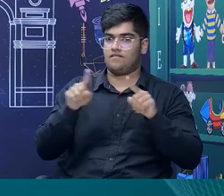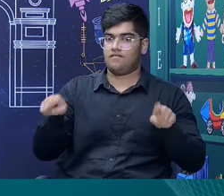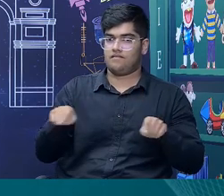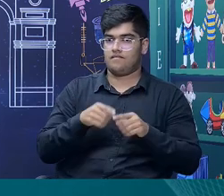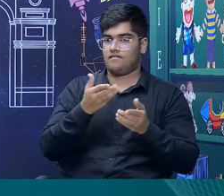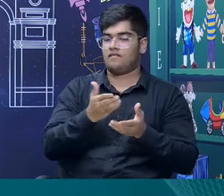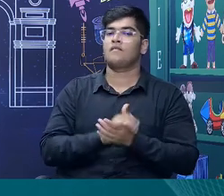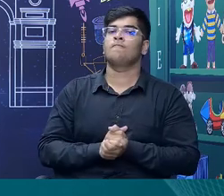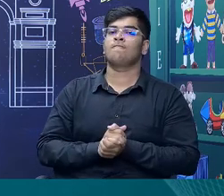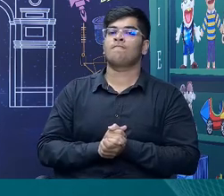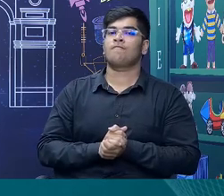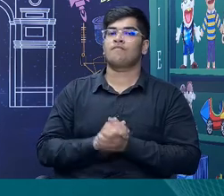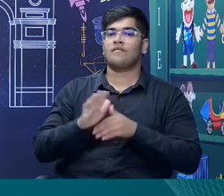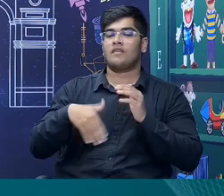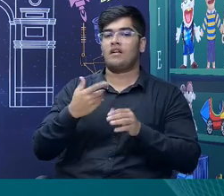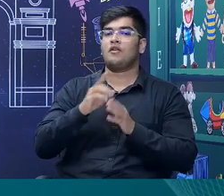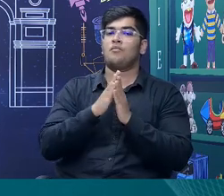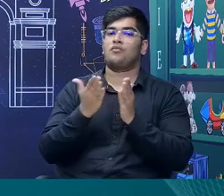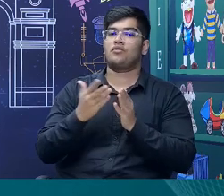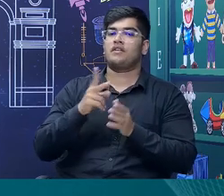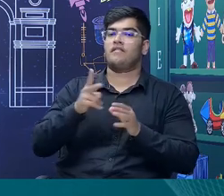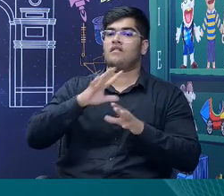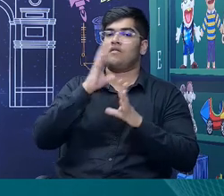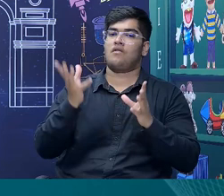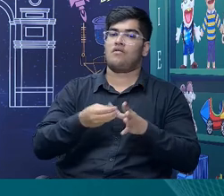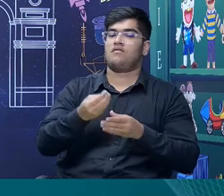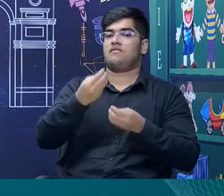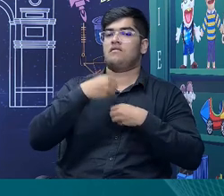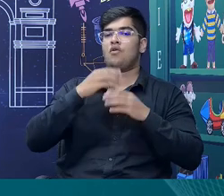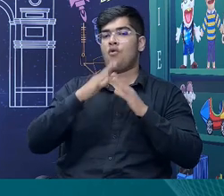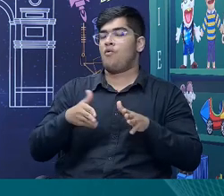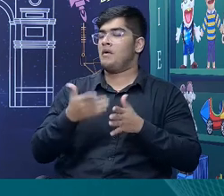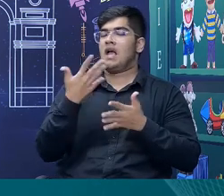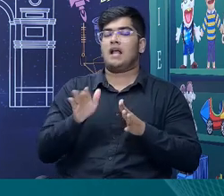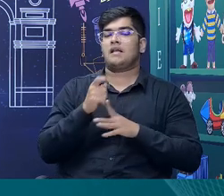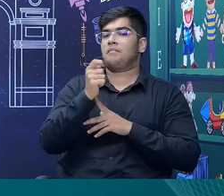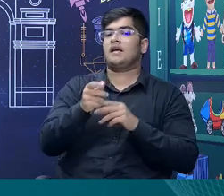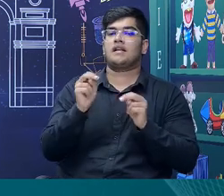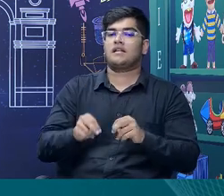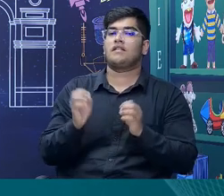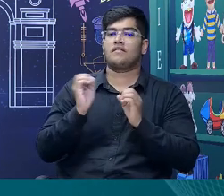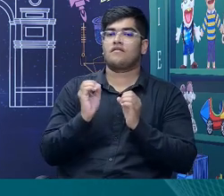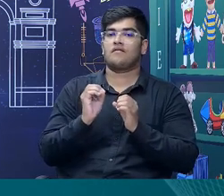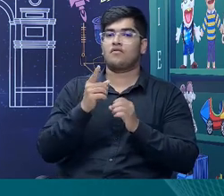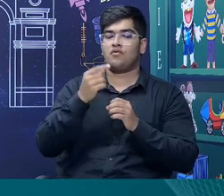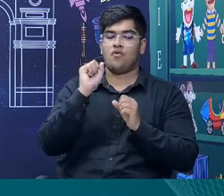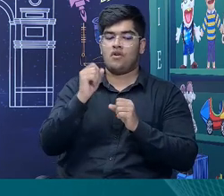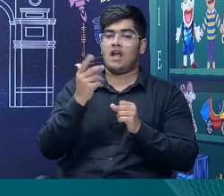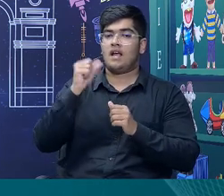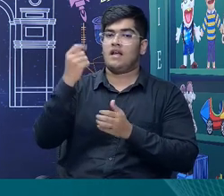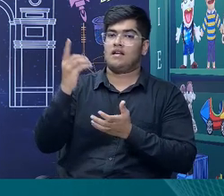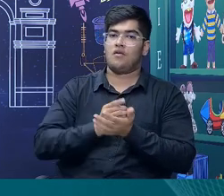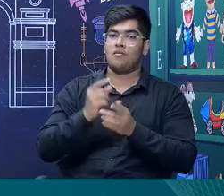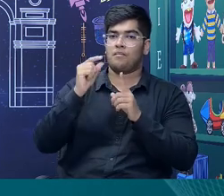घर बैठे बैठे आप तक किताबें पहुंच जाएगी आपको कोई डिलीवरी चार्ज नहीं देना है और अगर आप चाहे तो इनका पीएफ वर्जन डाउनलोड